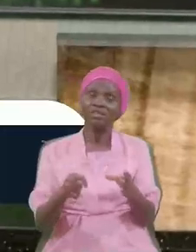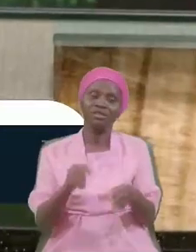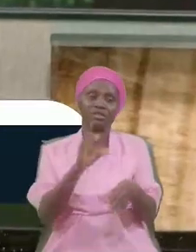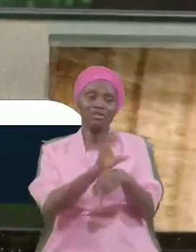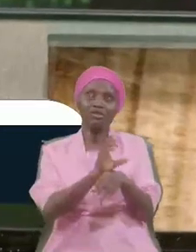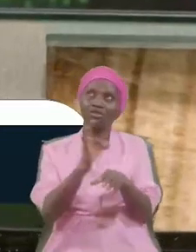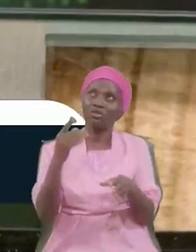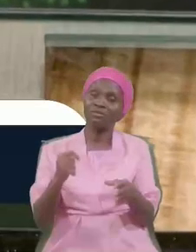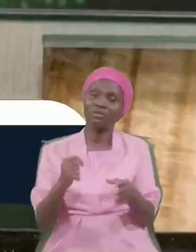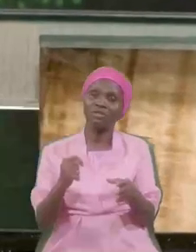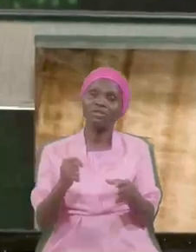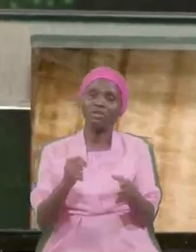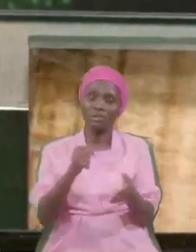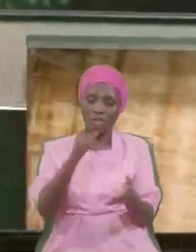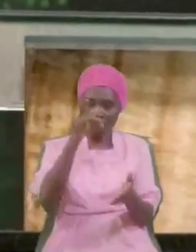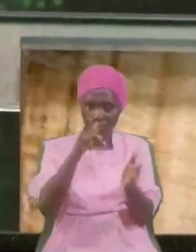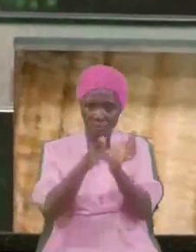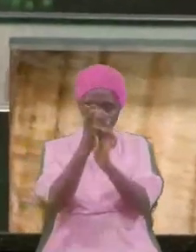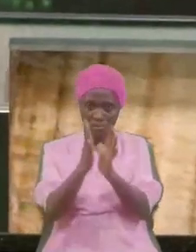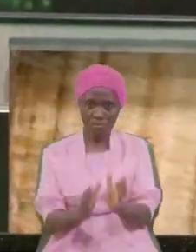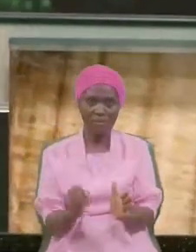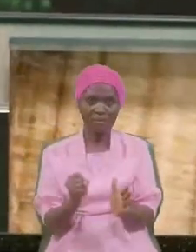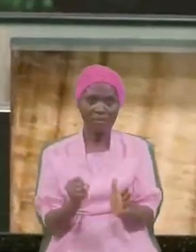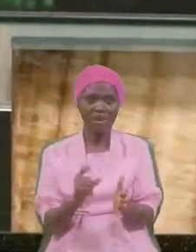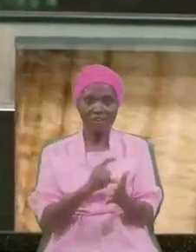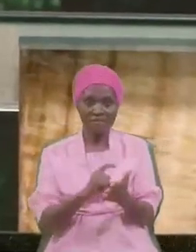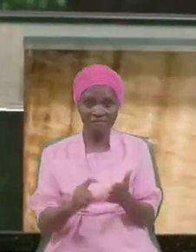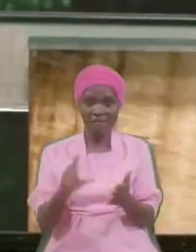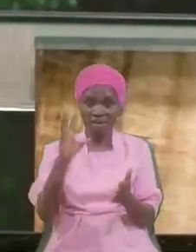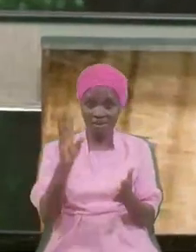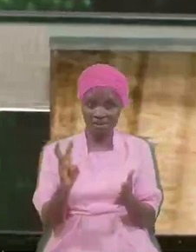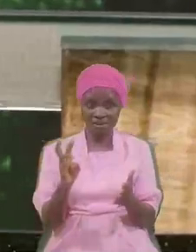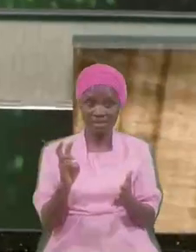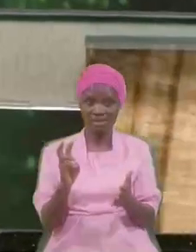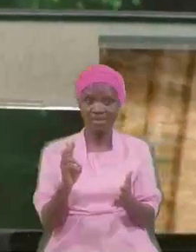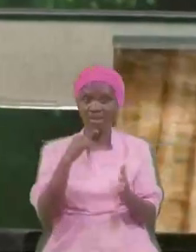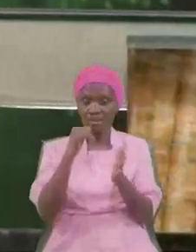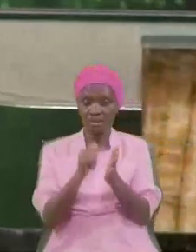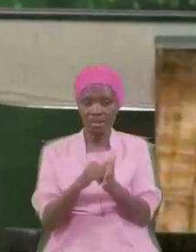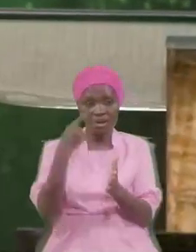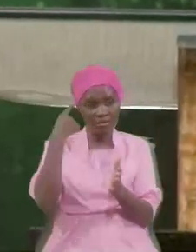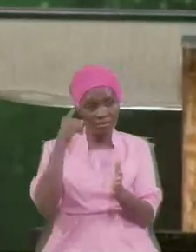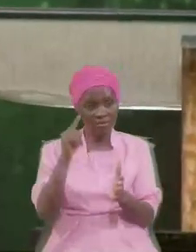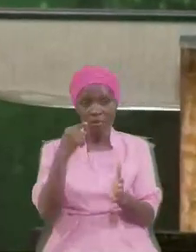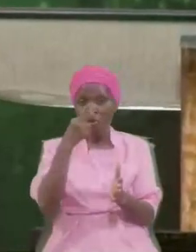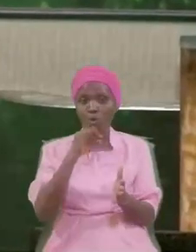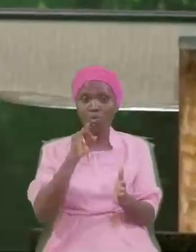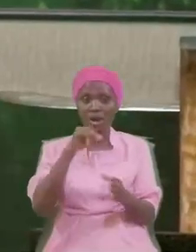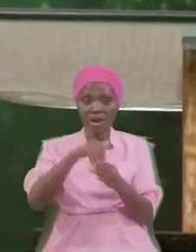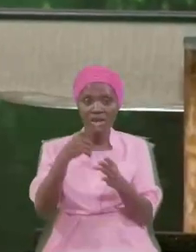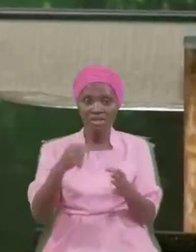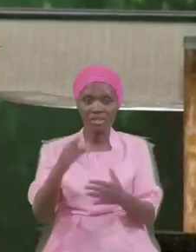Verset 6. Les cieux célèbrent tes merveilles, ô Éternel, et ta fidélité dans l'assemblée des saints. Verset 7.